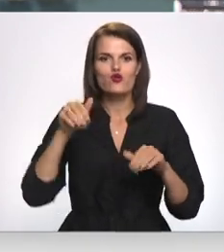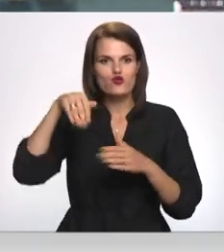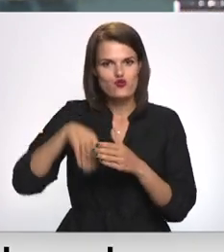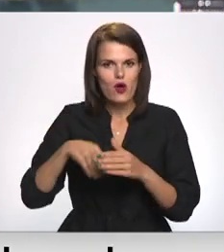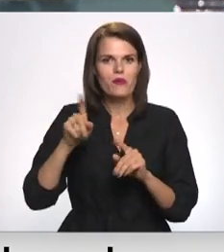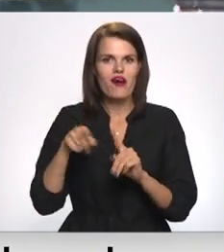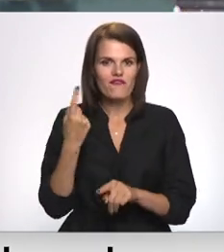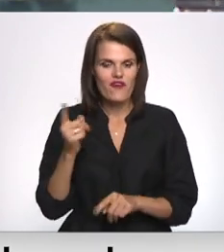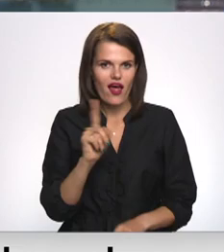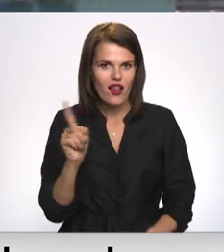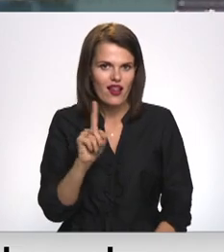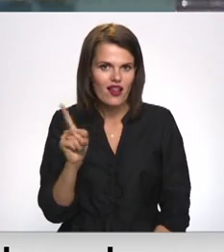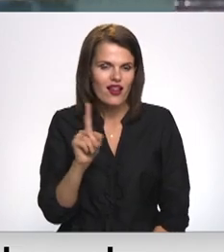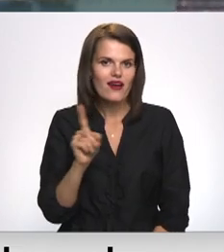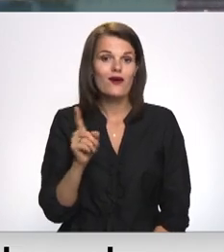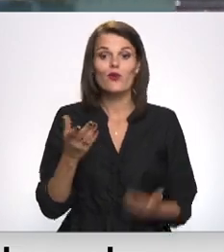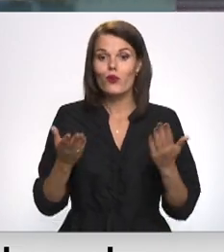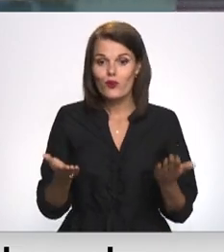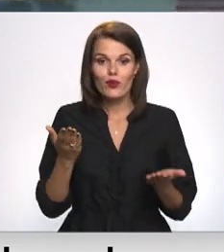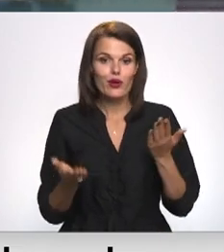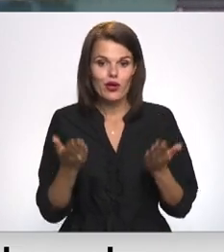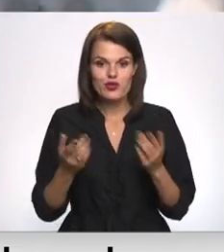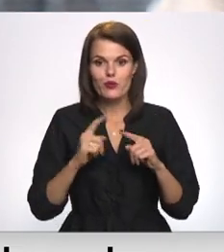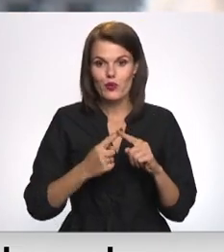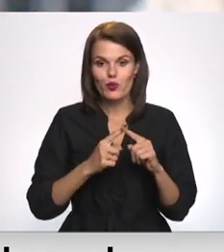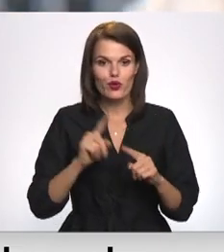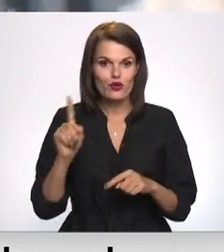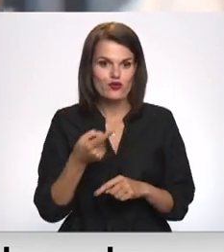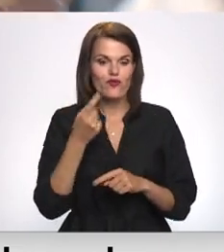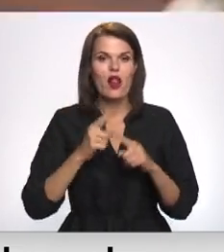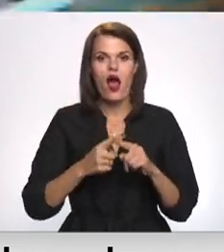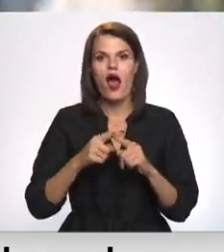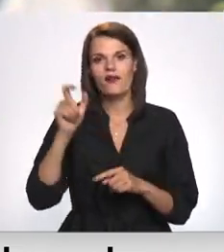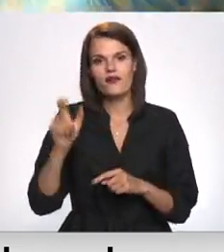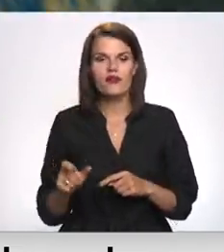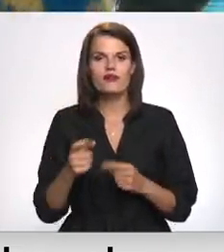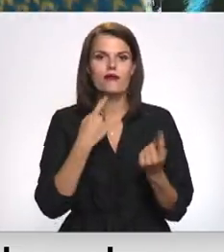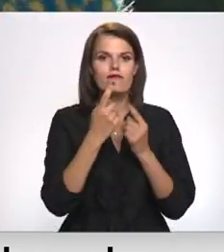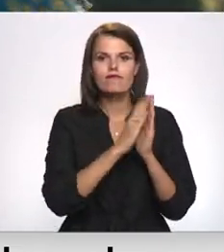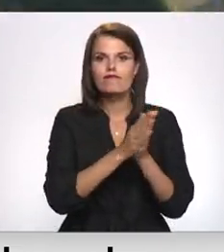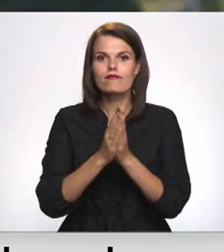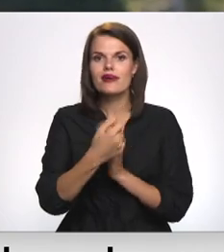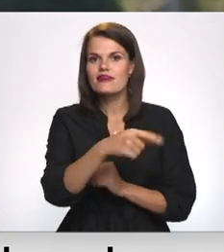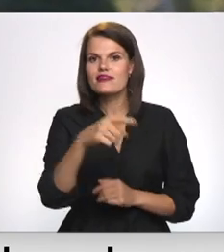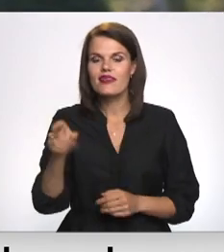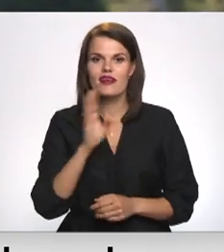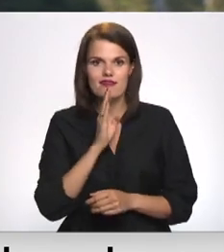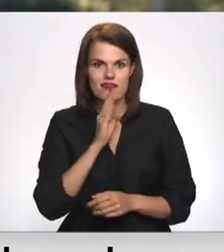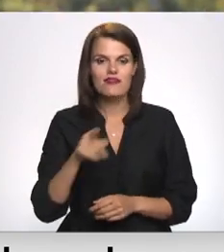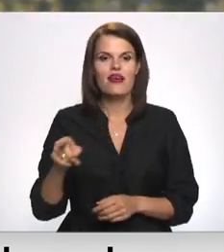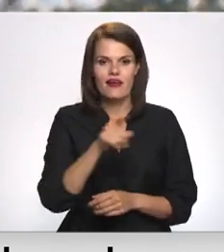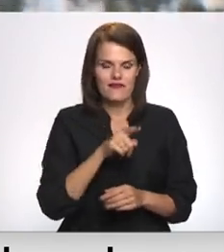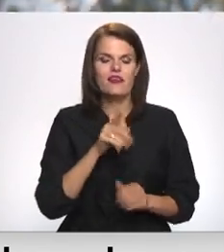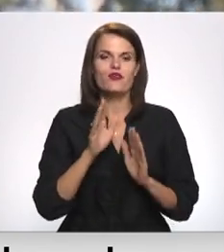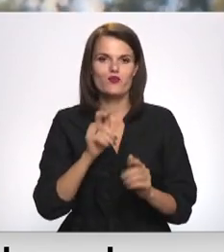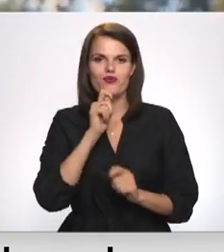vēl. Nu, iespējams, ka uzadīšu vēl kādas. Adītāja uzrunājusi citas adītājas, un viņas visas ziedos dziju